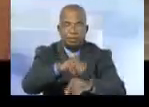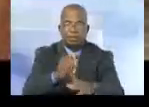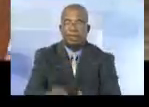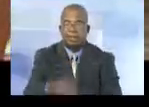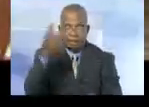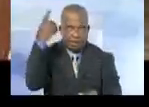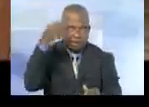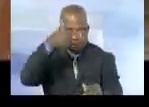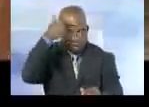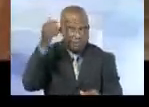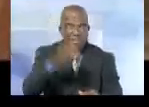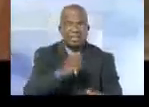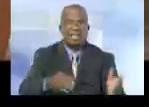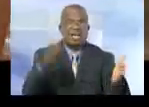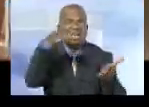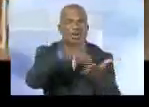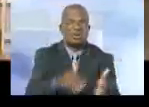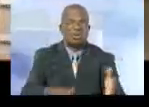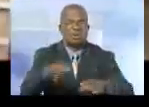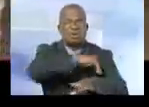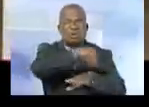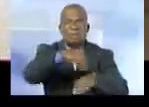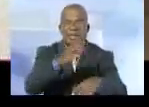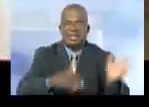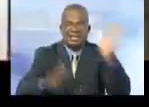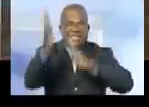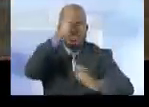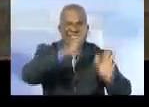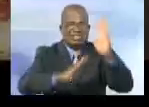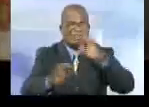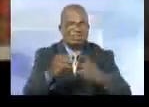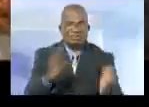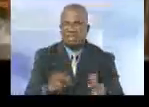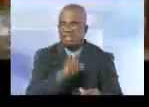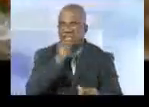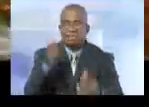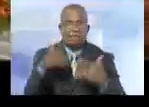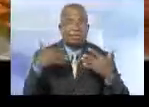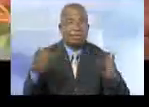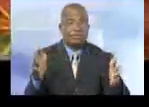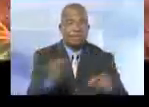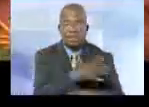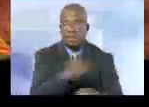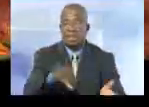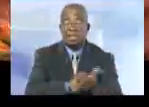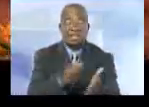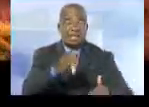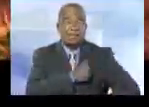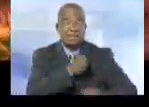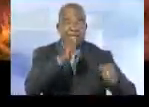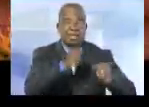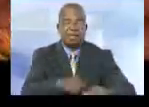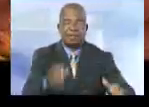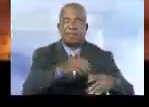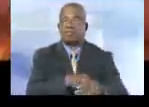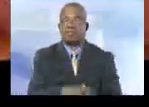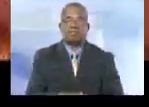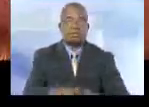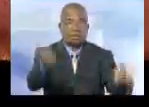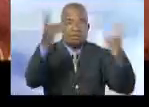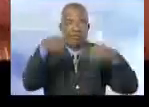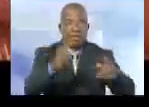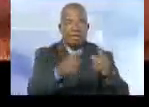Serval. Cet envoi de spécialistes militaires se fera à partir de la Côte d'Ivoire et c'est ce qui explique la visite rendue ce